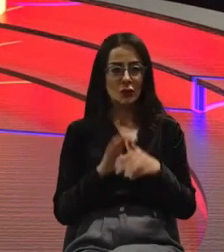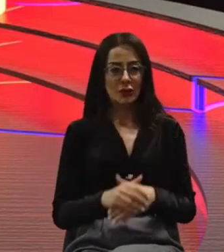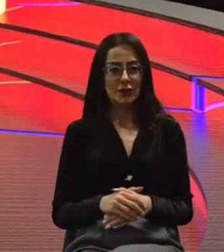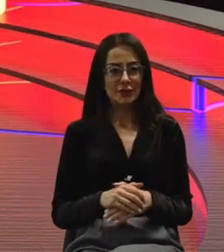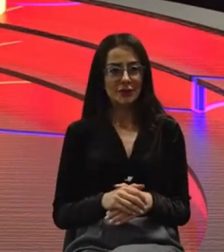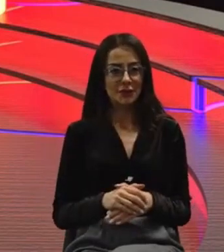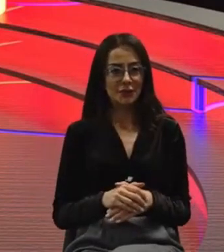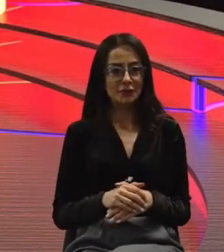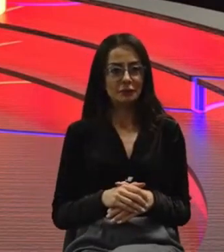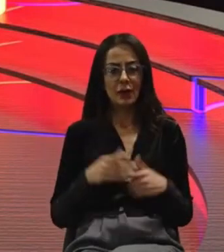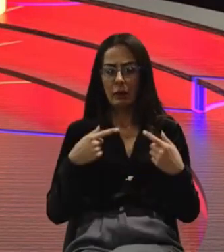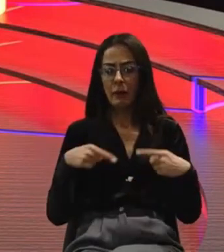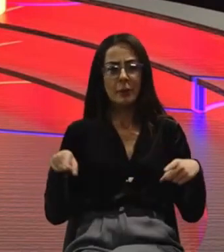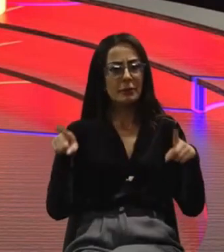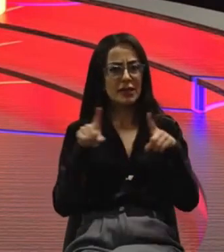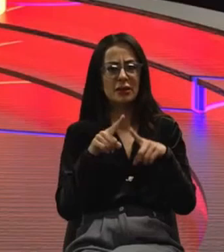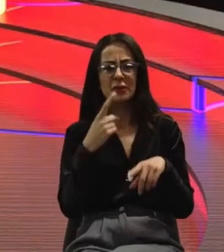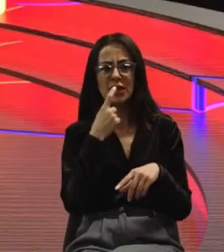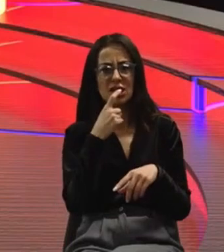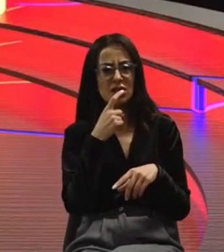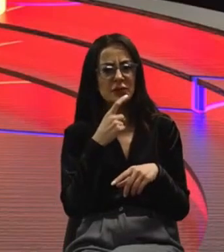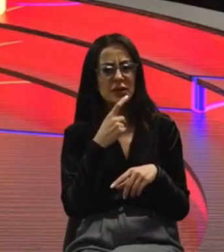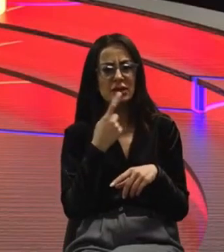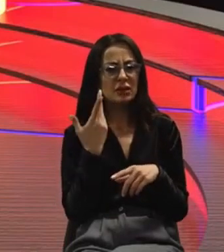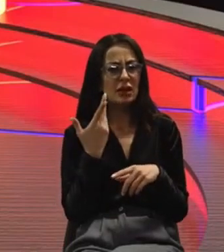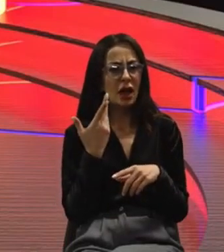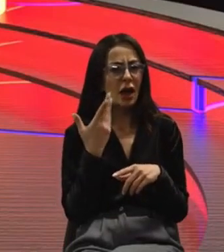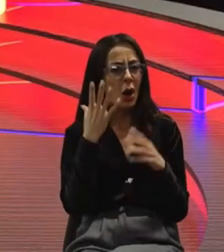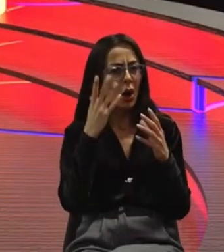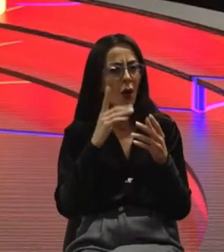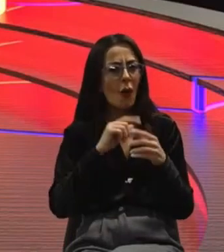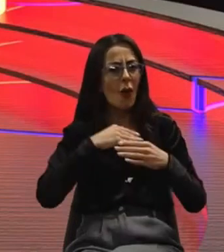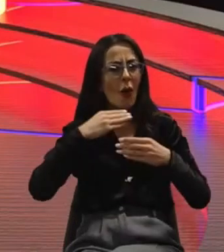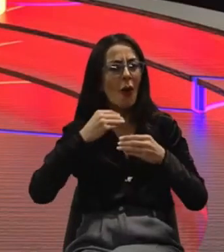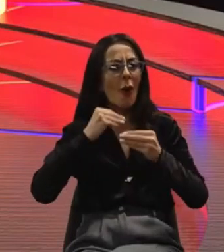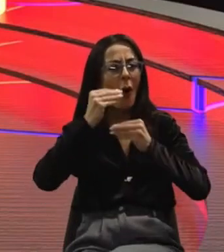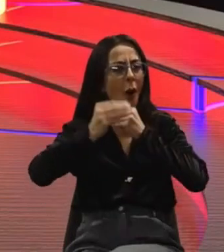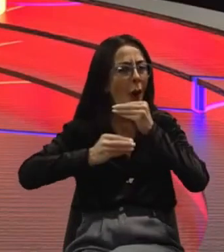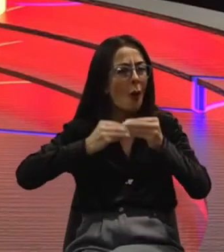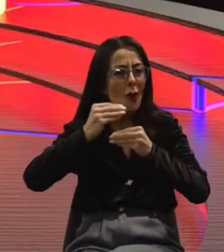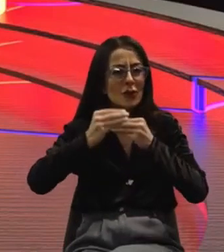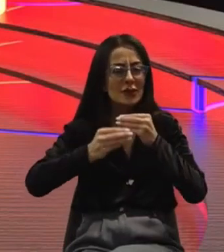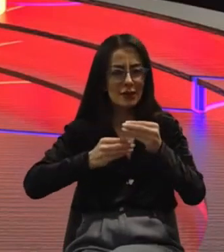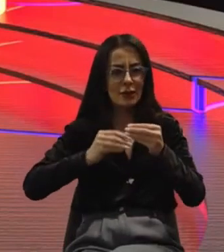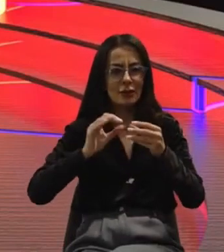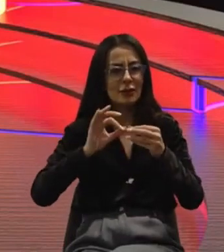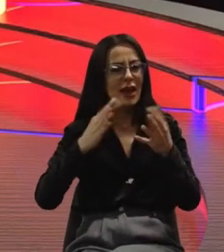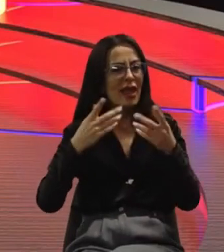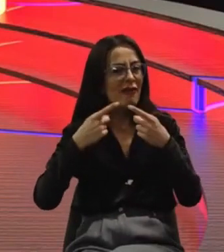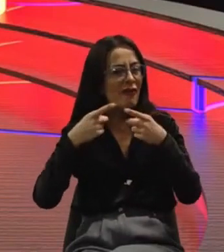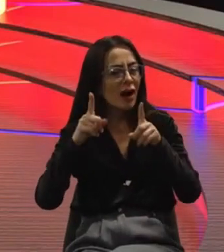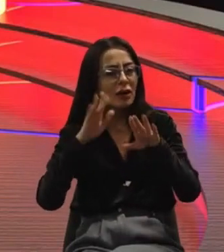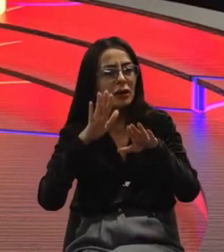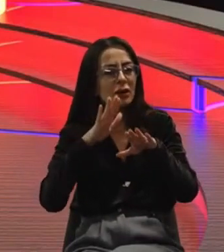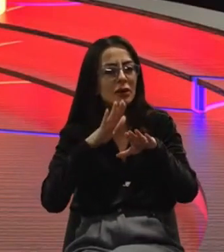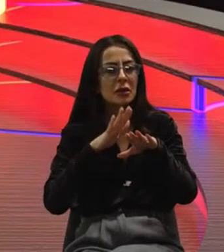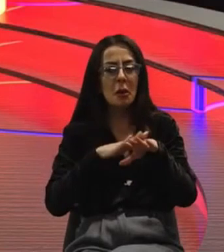sordu bizim işimize gelseydiniz neyi farklı yapardınız diye sordu güzel bir soru